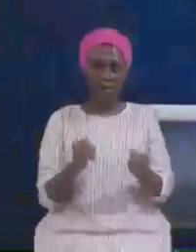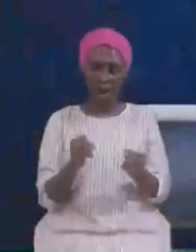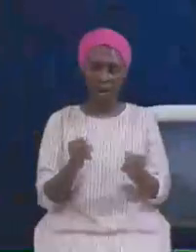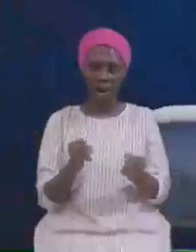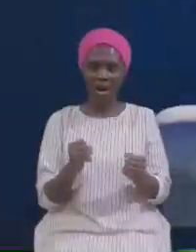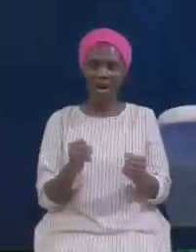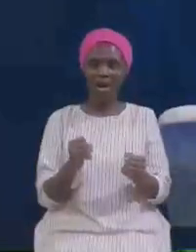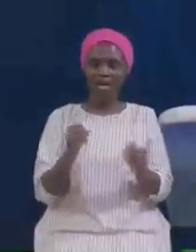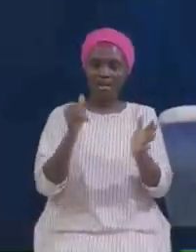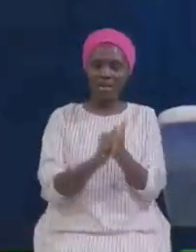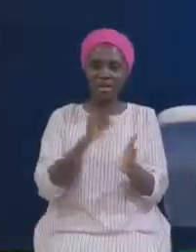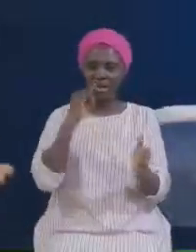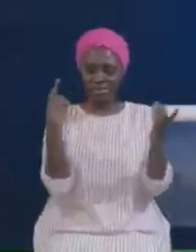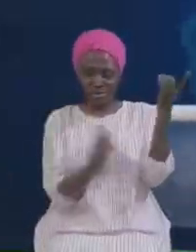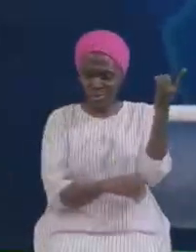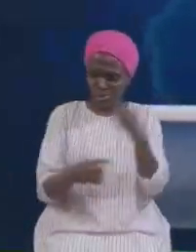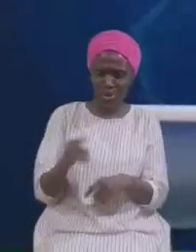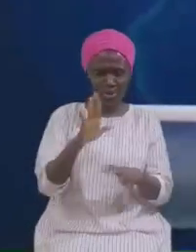vie.